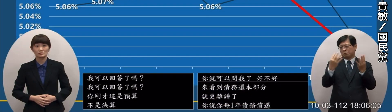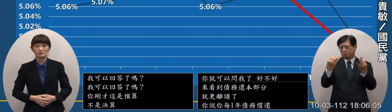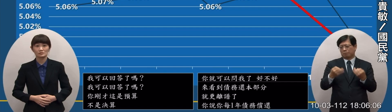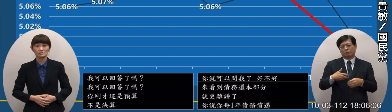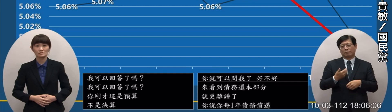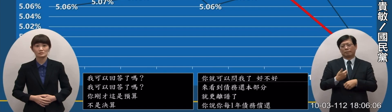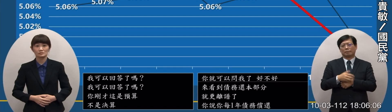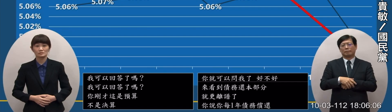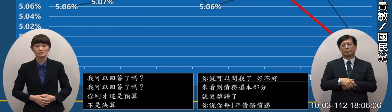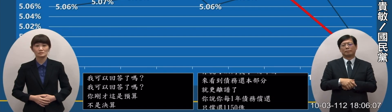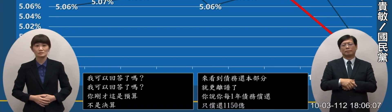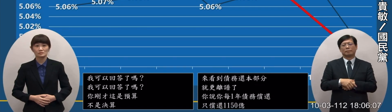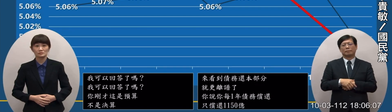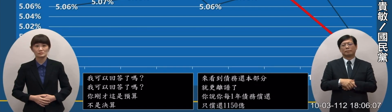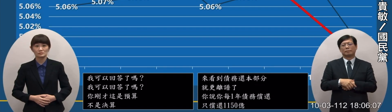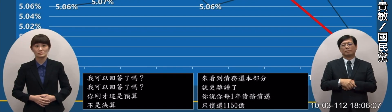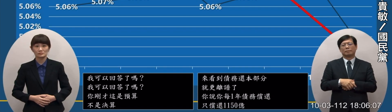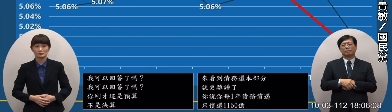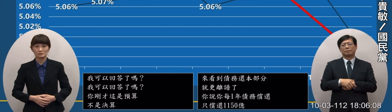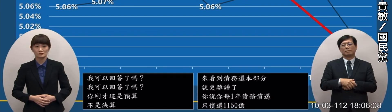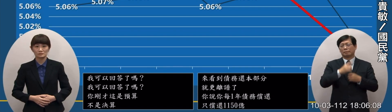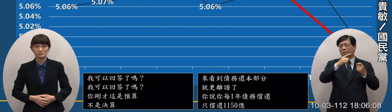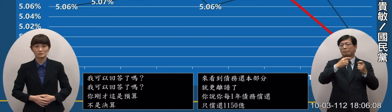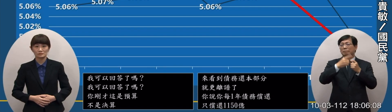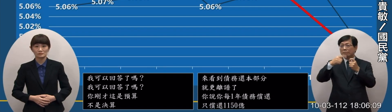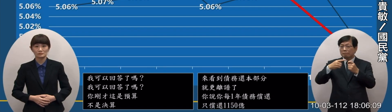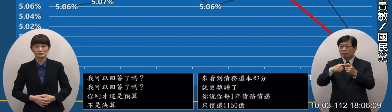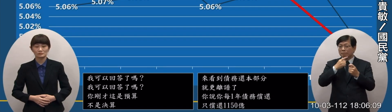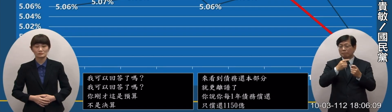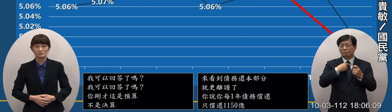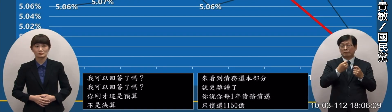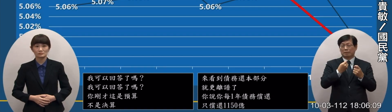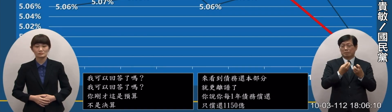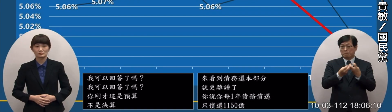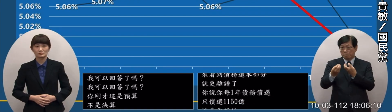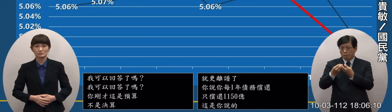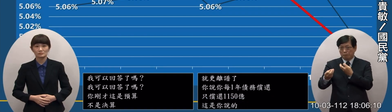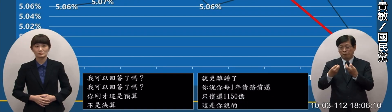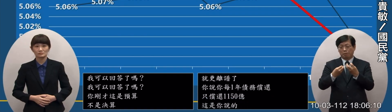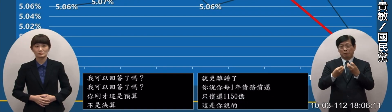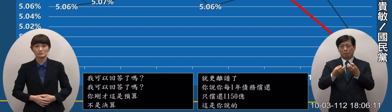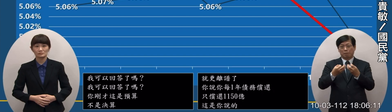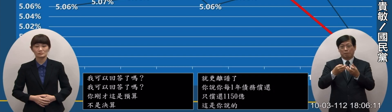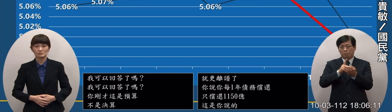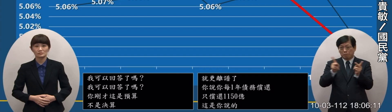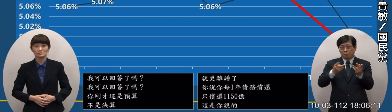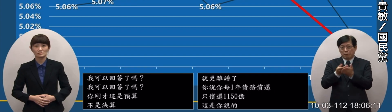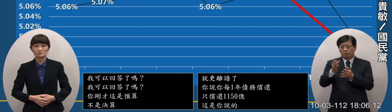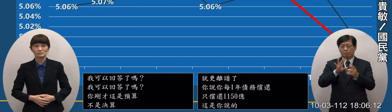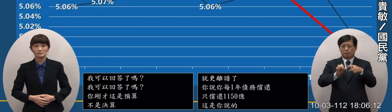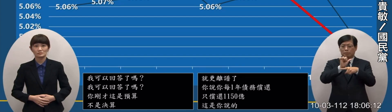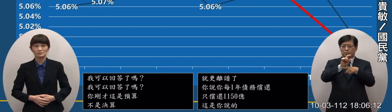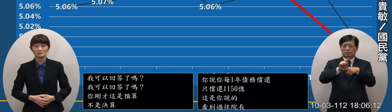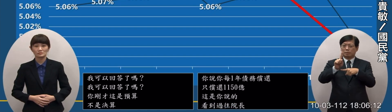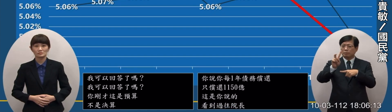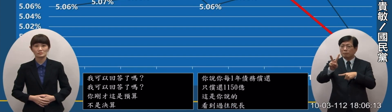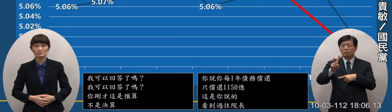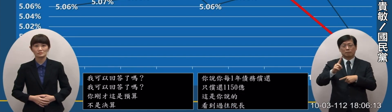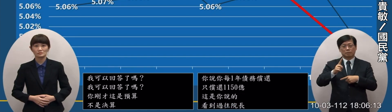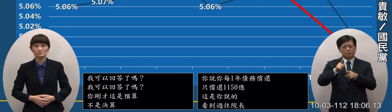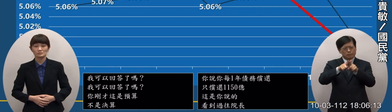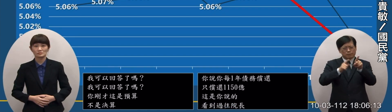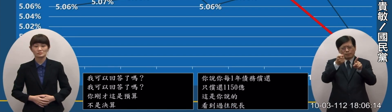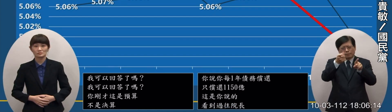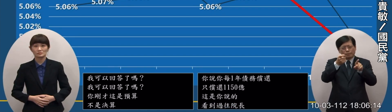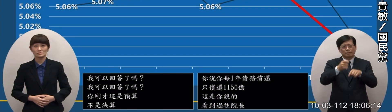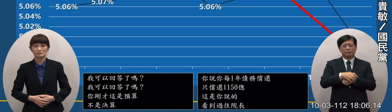据。过往呢，你看到你每一年比例还债务还本的部分呢是5.12，你可能看到只有差一